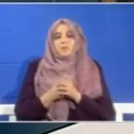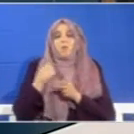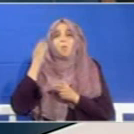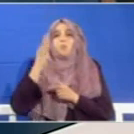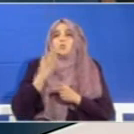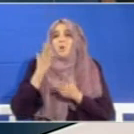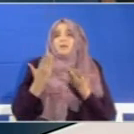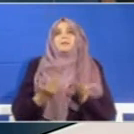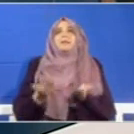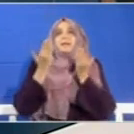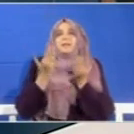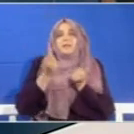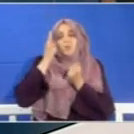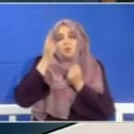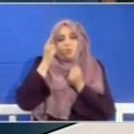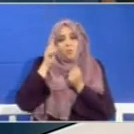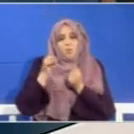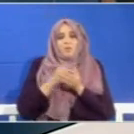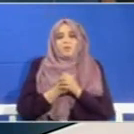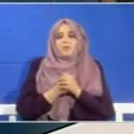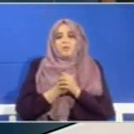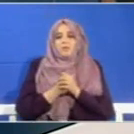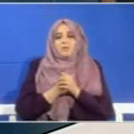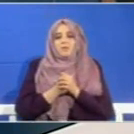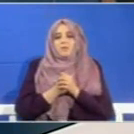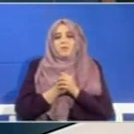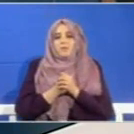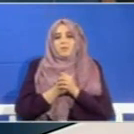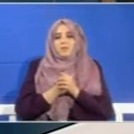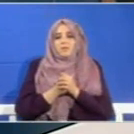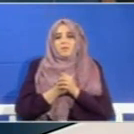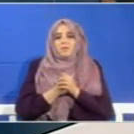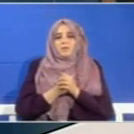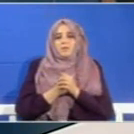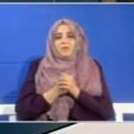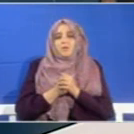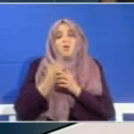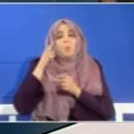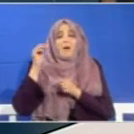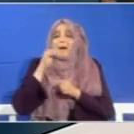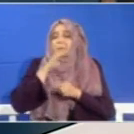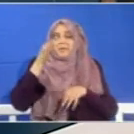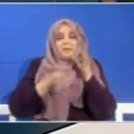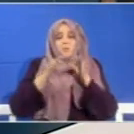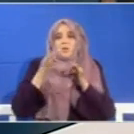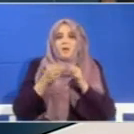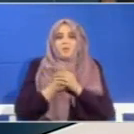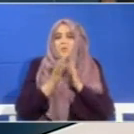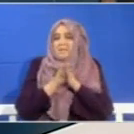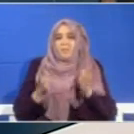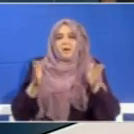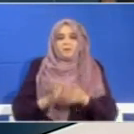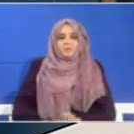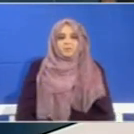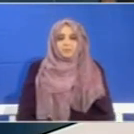الشيخ يدعي لي ربي ويتكلم باسمي انايا، يقول للقضاء يتحرك لهذا هذا الانسان بالبشير محمد. هذا ما كان.